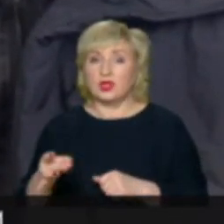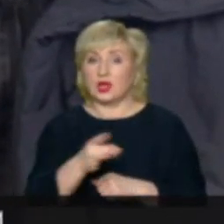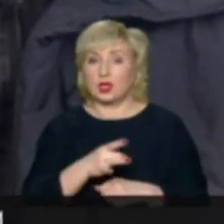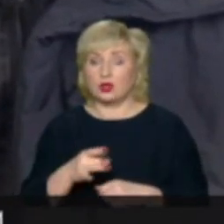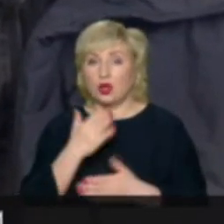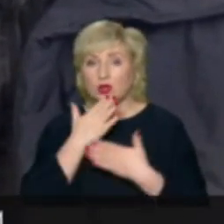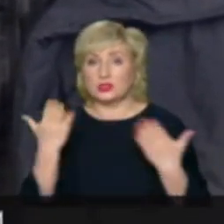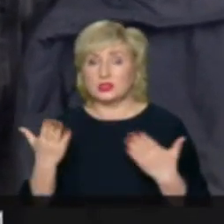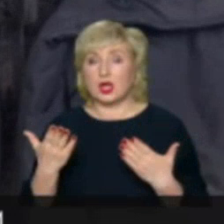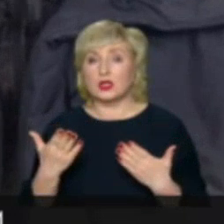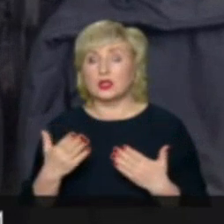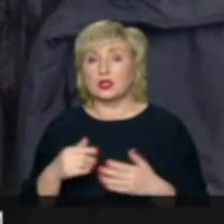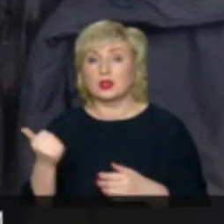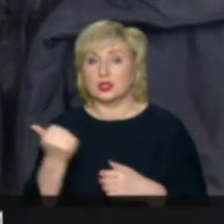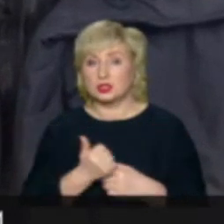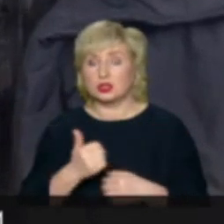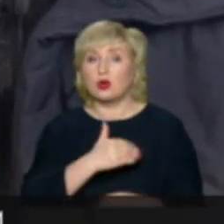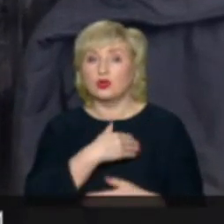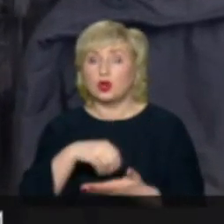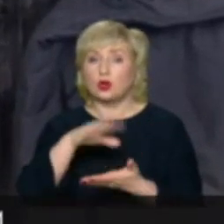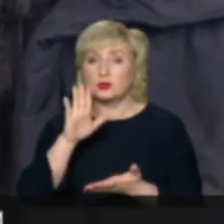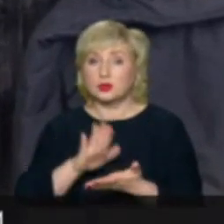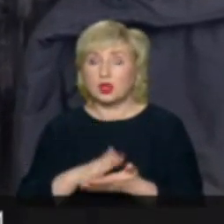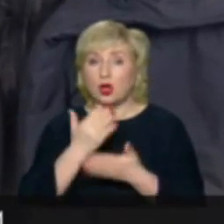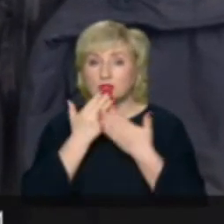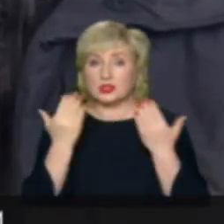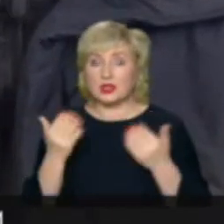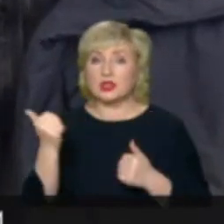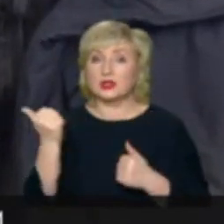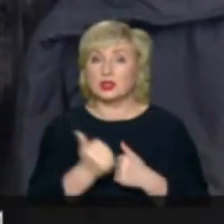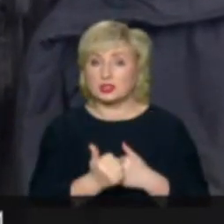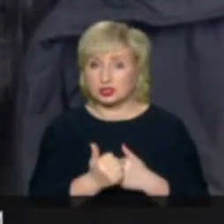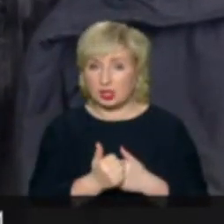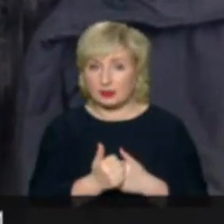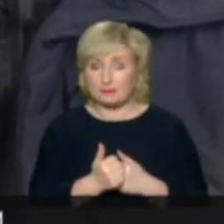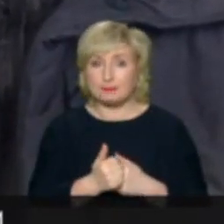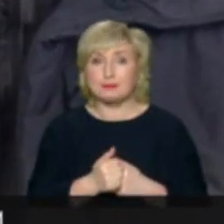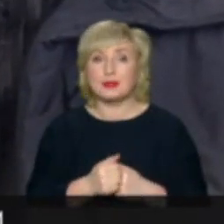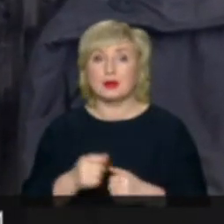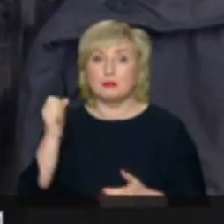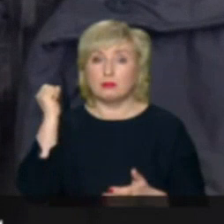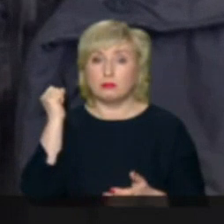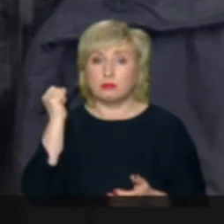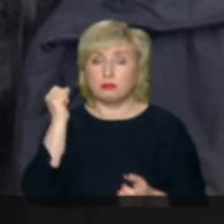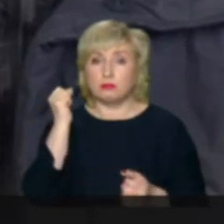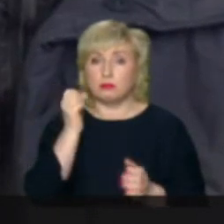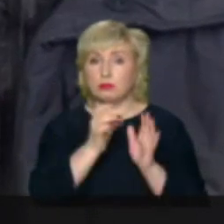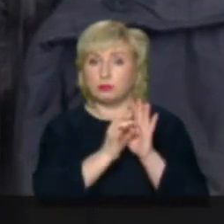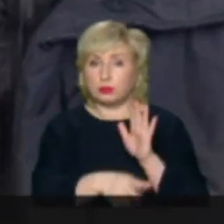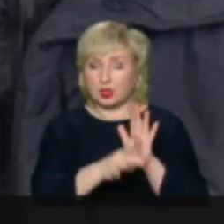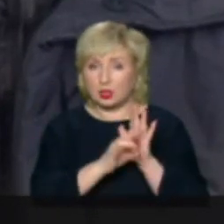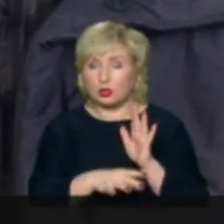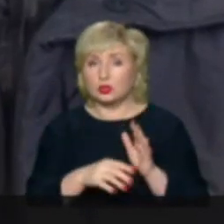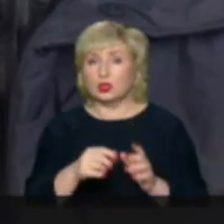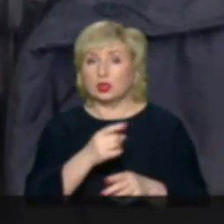тижні. Хочу відмітити, що останній тиждень прильоти і обстріли